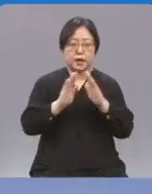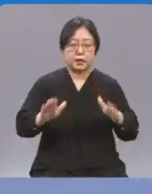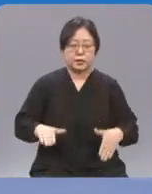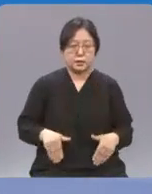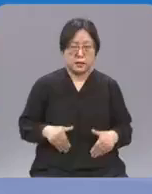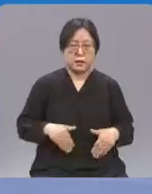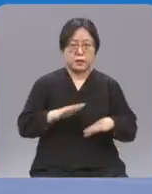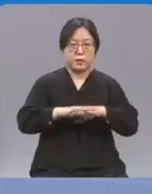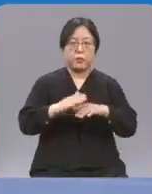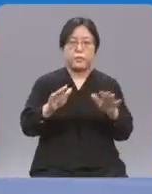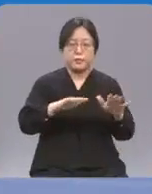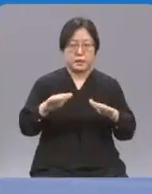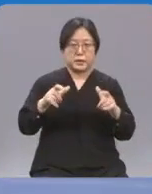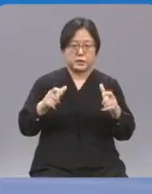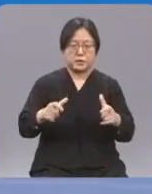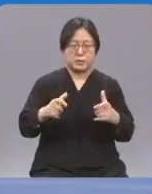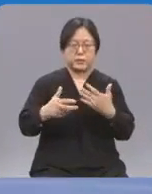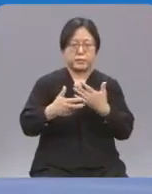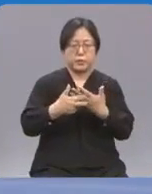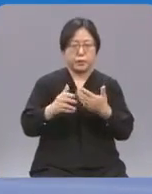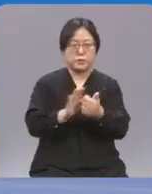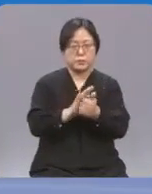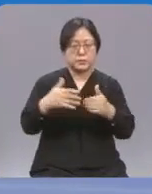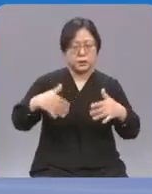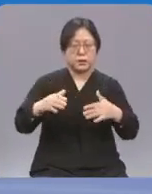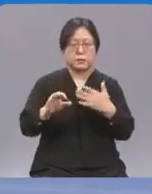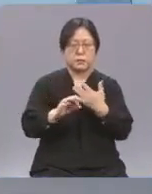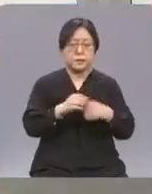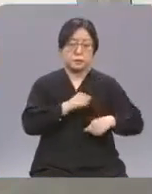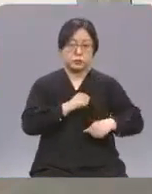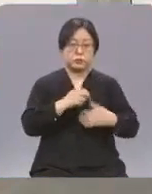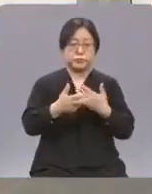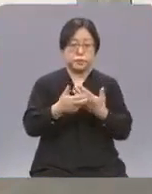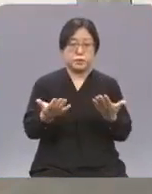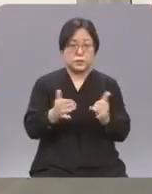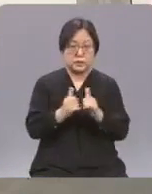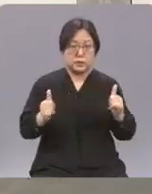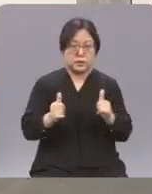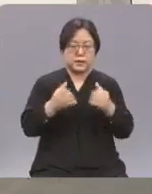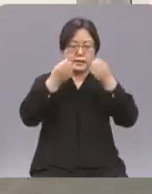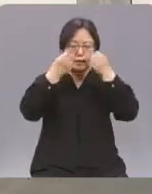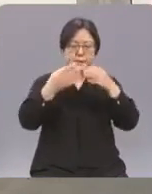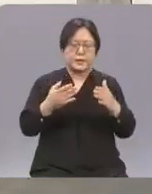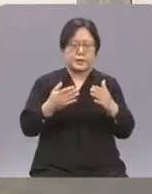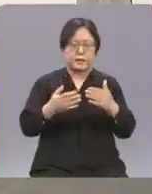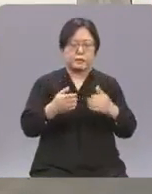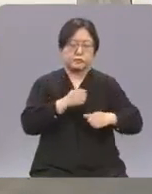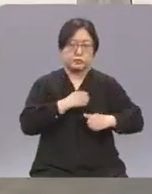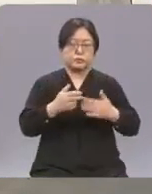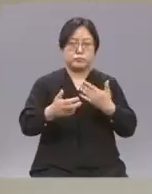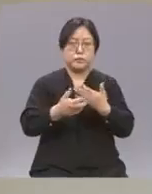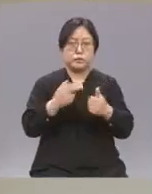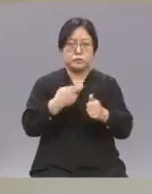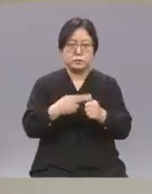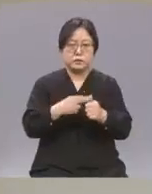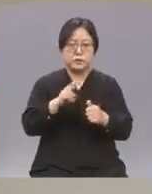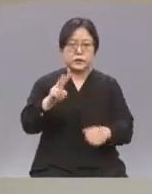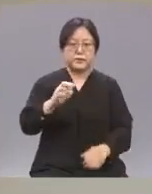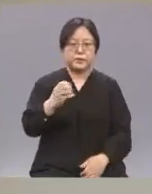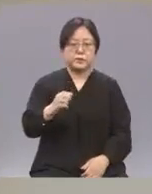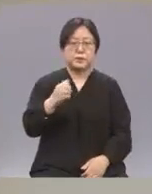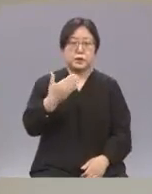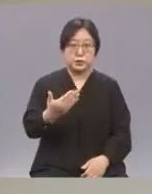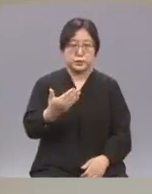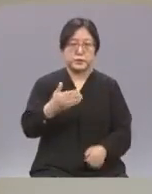전라남도가 농어촌 등 의료 취약 지역에서 공중보건 업무에 종사할 신규 공중보건의사